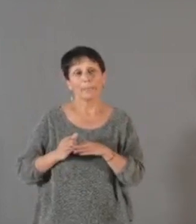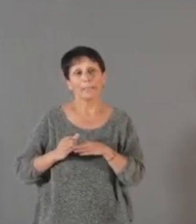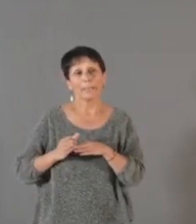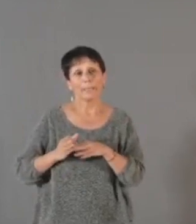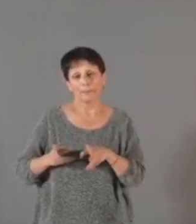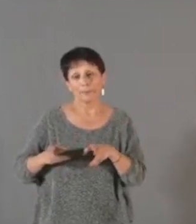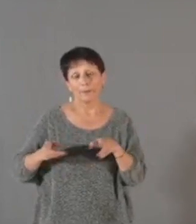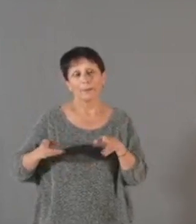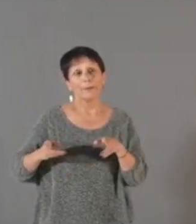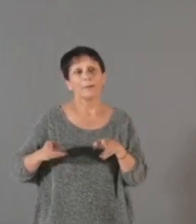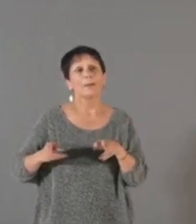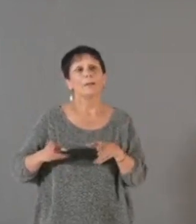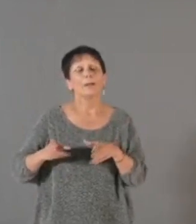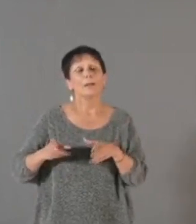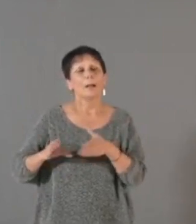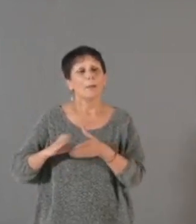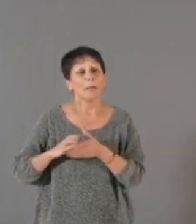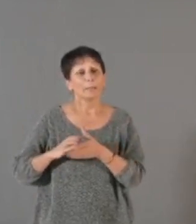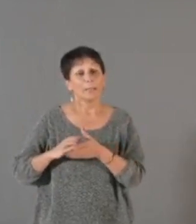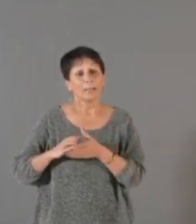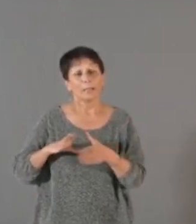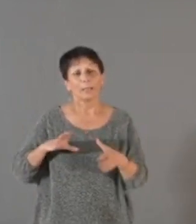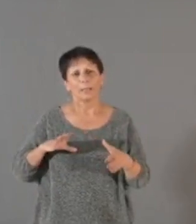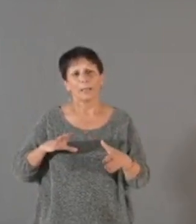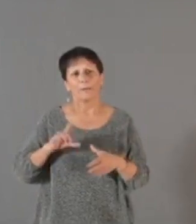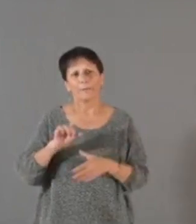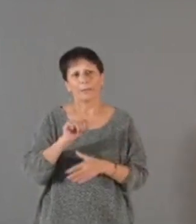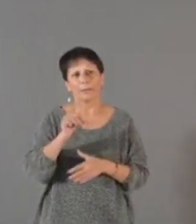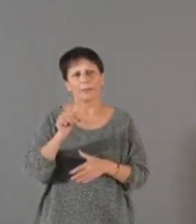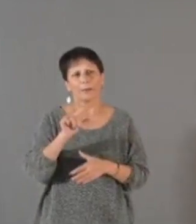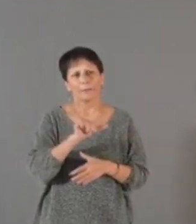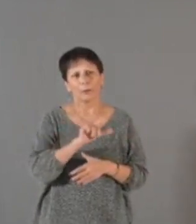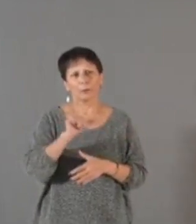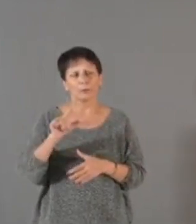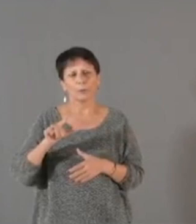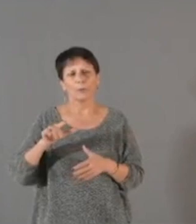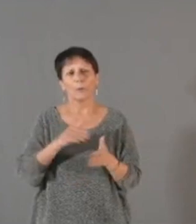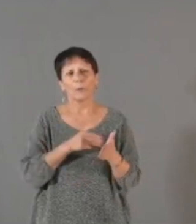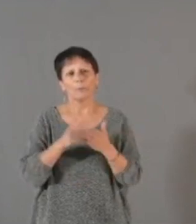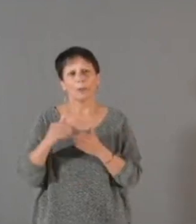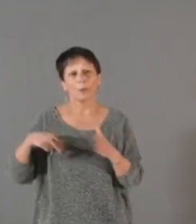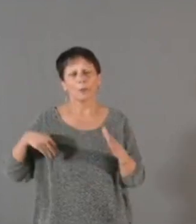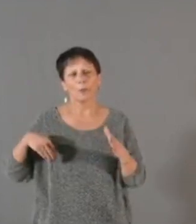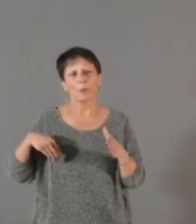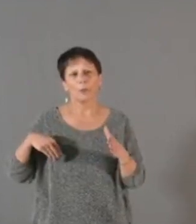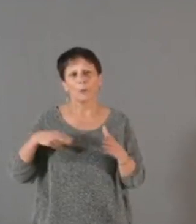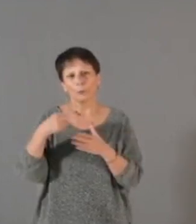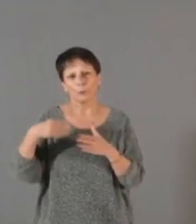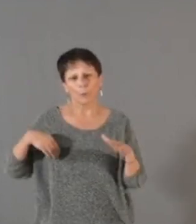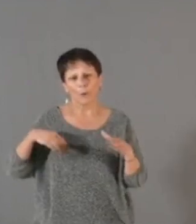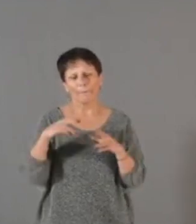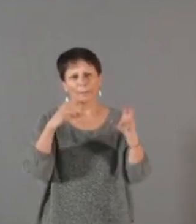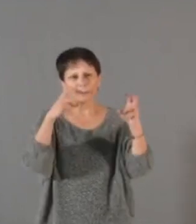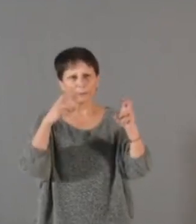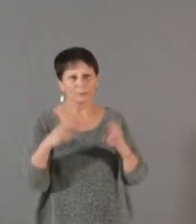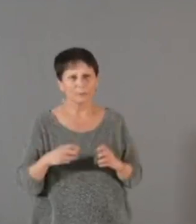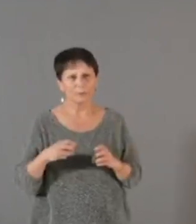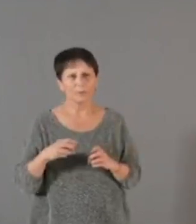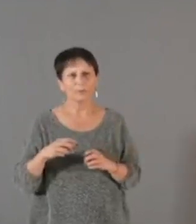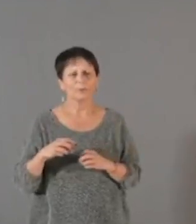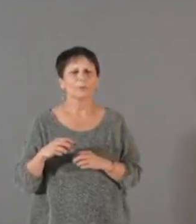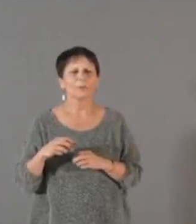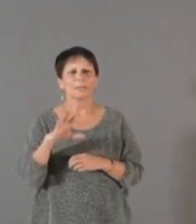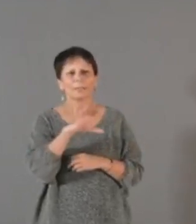eh bien, on y investit 22 millions d'euros de moins. Vous investissez 54 millions d'euros de moins dans